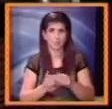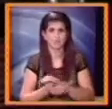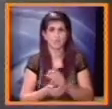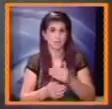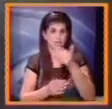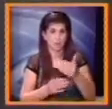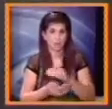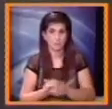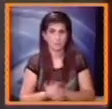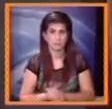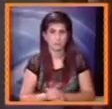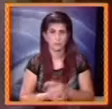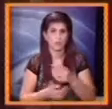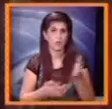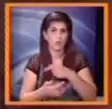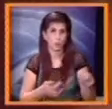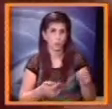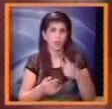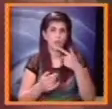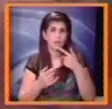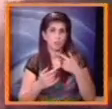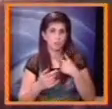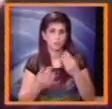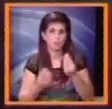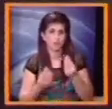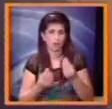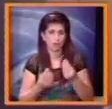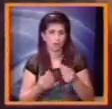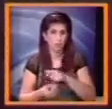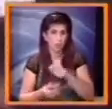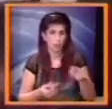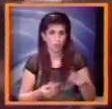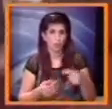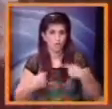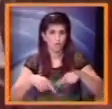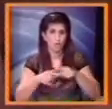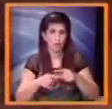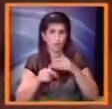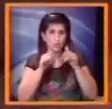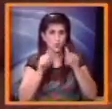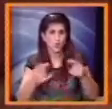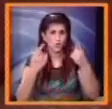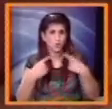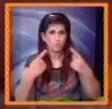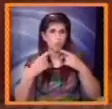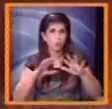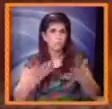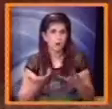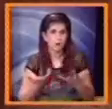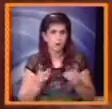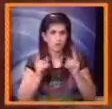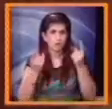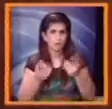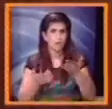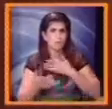זה פתחו את הדלת במאבטח אצלהם. פתחו את הדלת, אנחנו צועקים, בוכים, אין אף אחד. הוא נותן